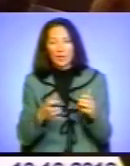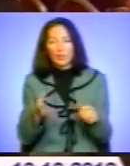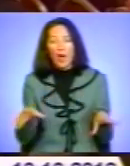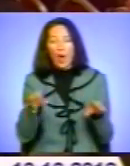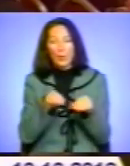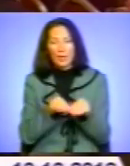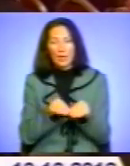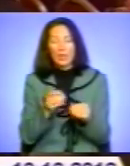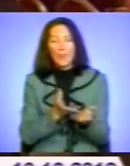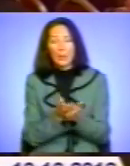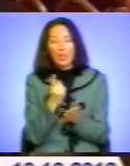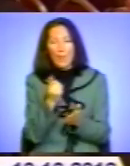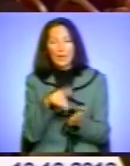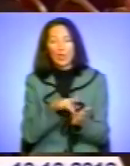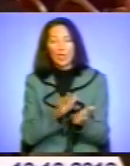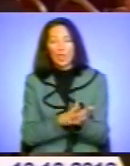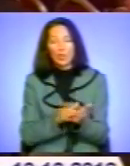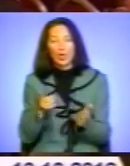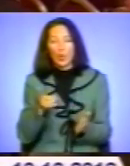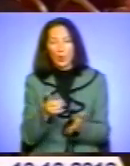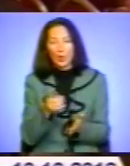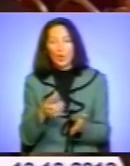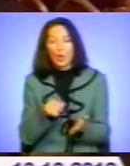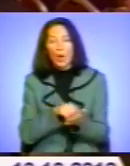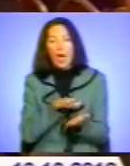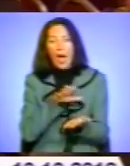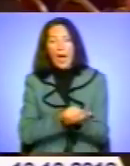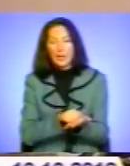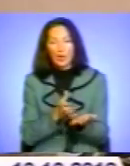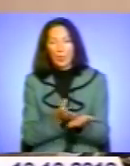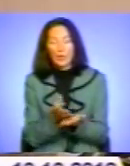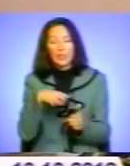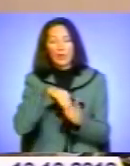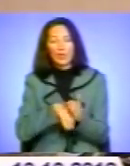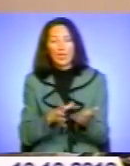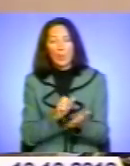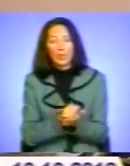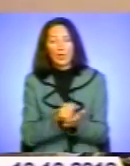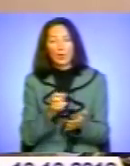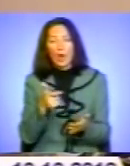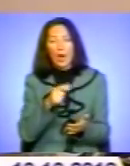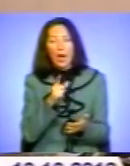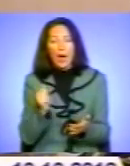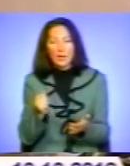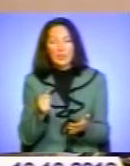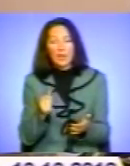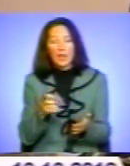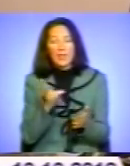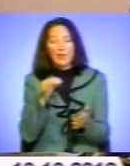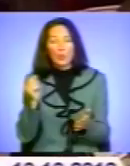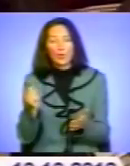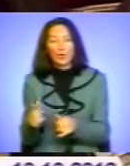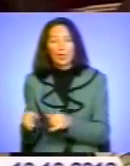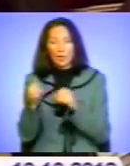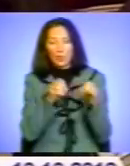платою за першу реєстрацію транспортного засобу. До рентної плати включили плату за транспортування нафтопродуктів та газу території України, також рентну плату